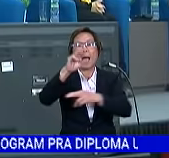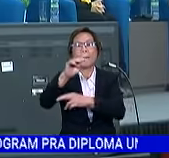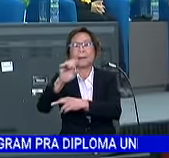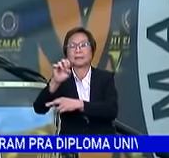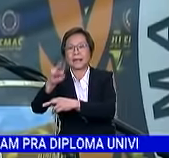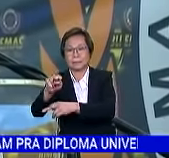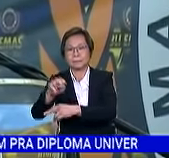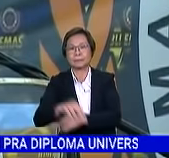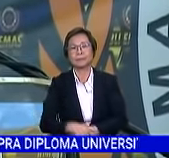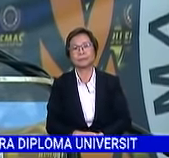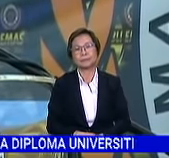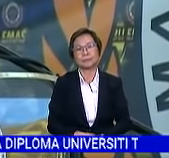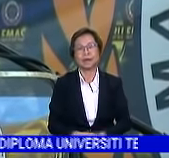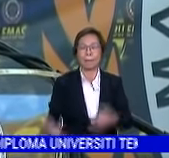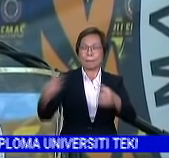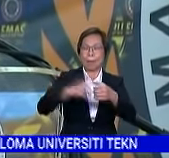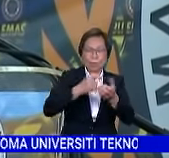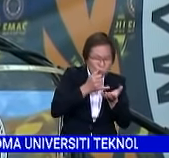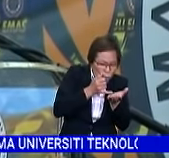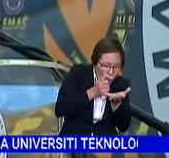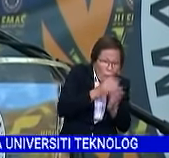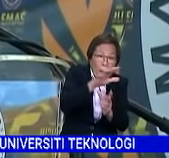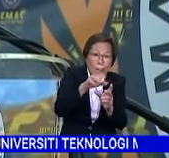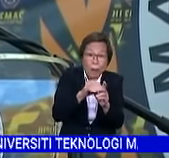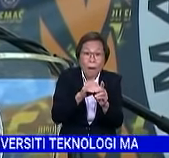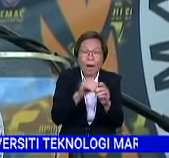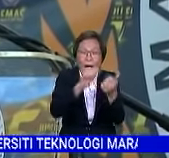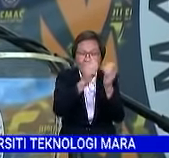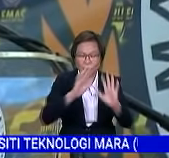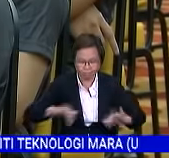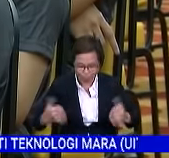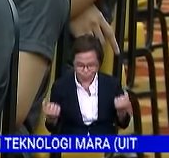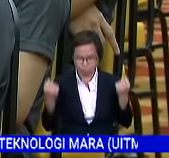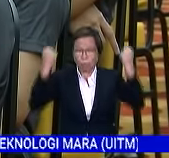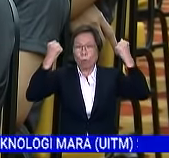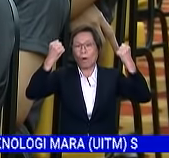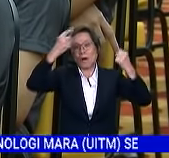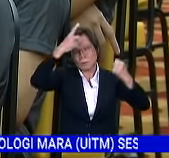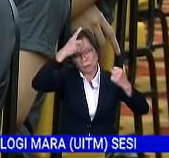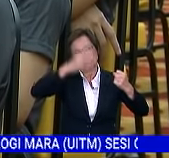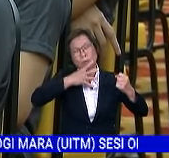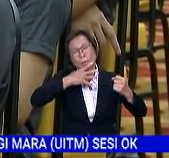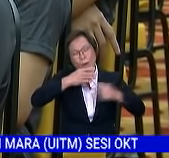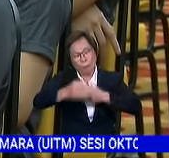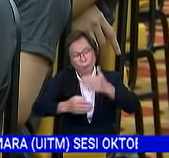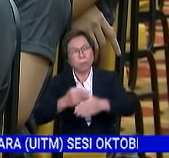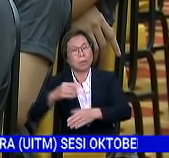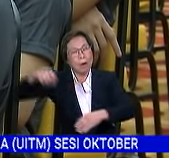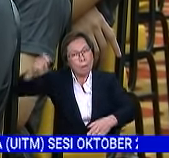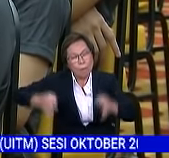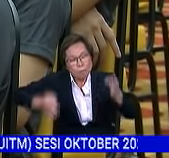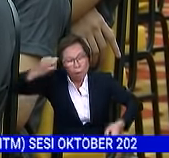Negara MSN. Berkenaan kes doping membabitkan atlet angkat berat, Dato' Sri Ahmad Faizal menambah proses pendengaran kes